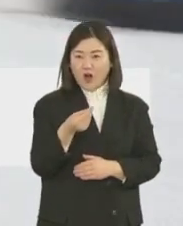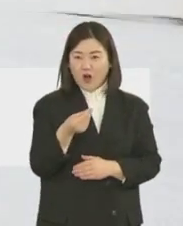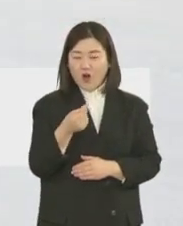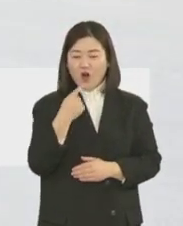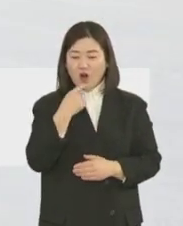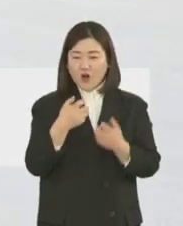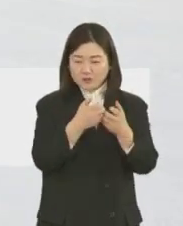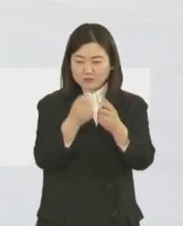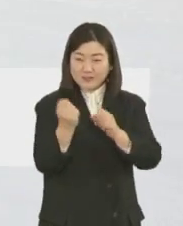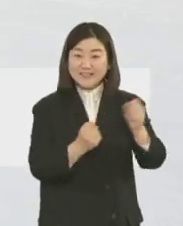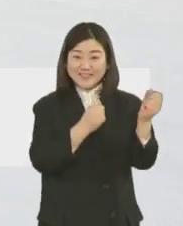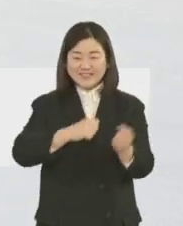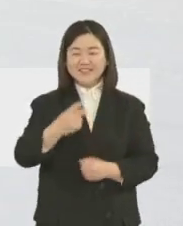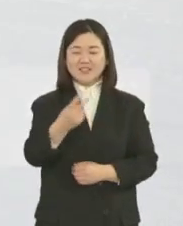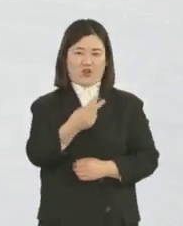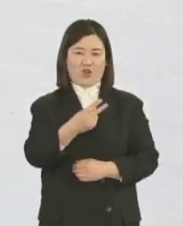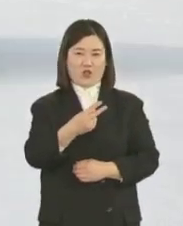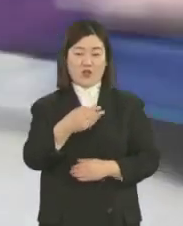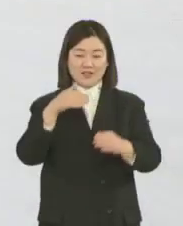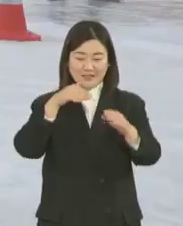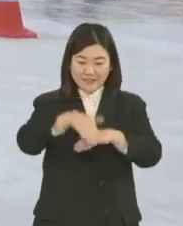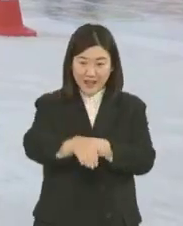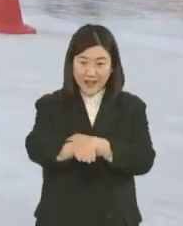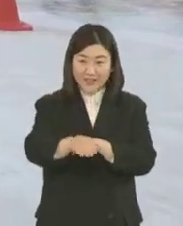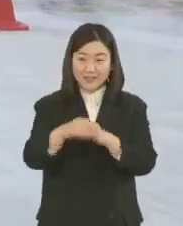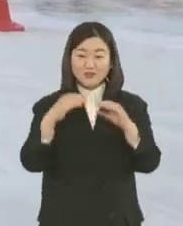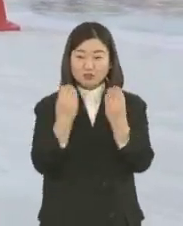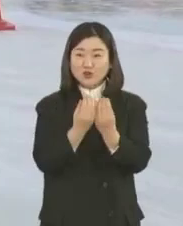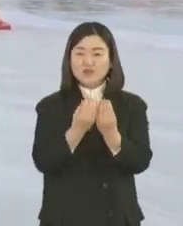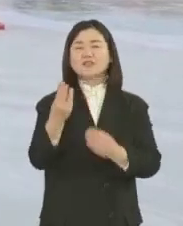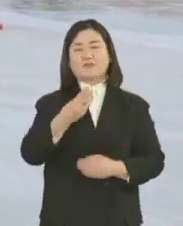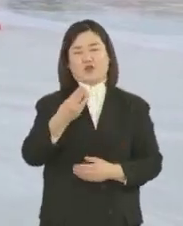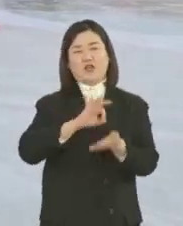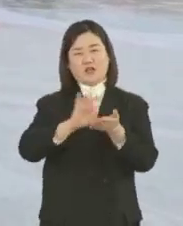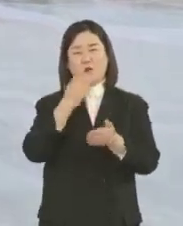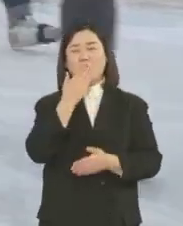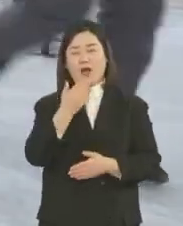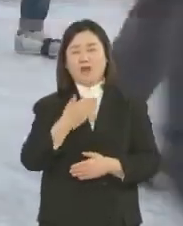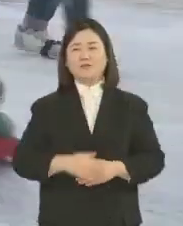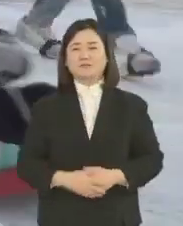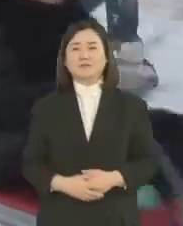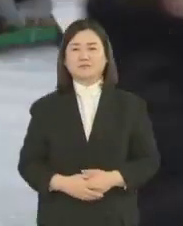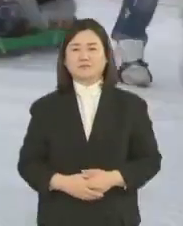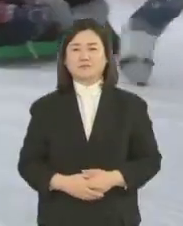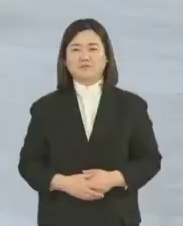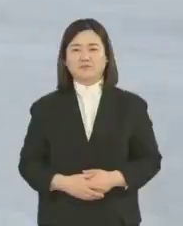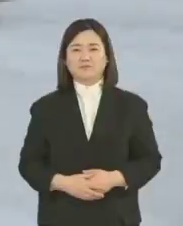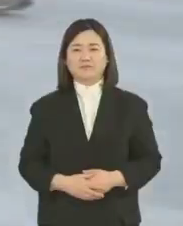아이스링크와 민속설매장은 2천원 아이셋튜브 슬라이드는 3,000원으로 이용할 수 있습니다